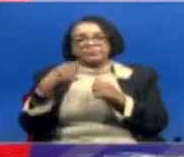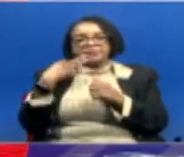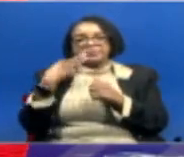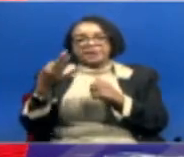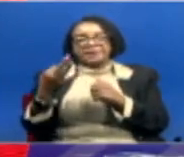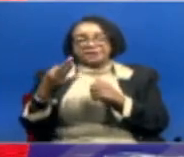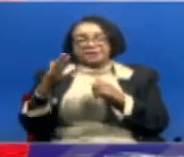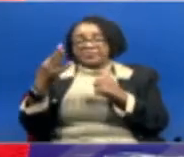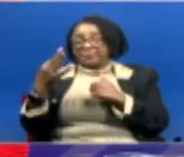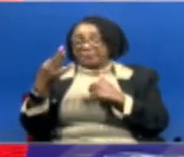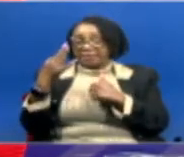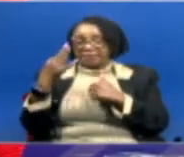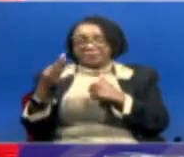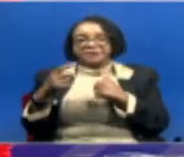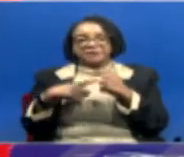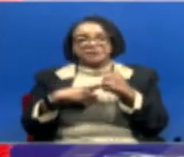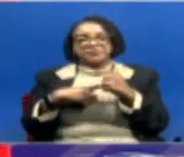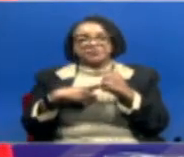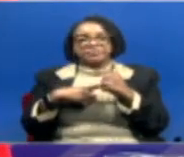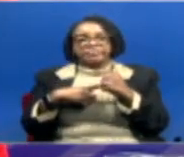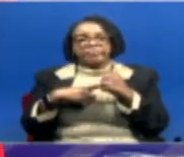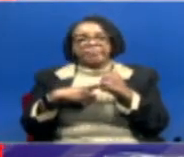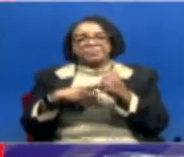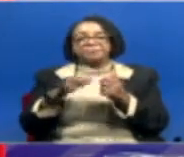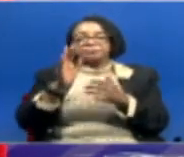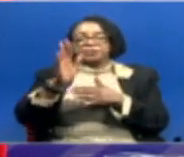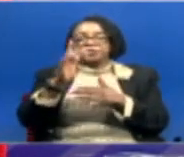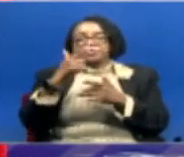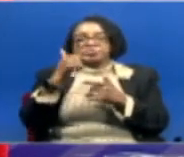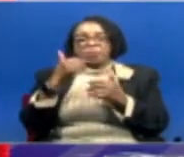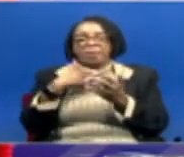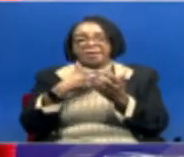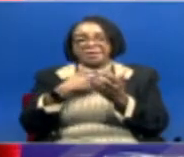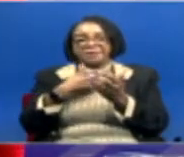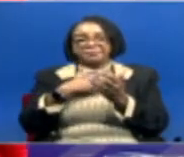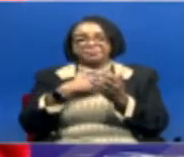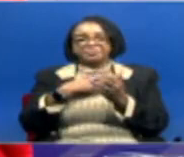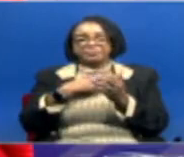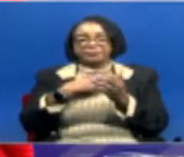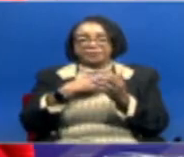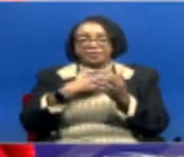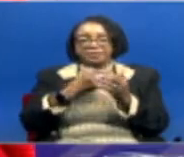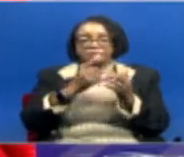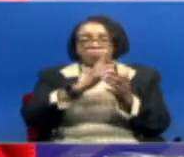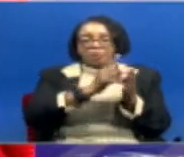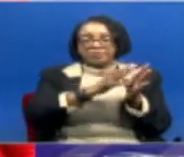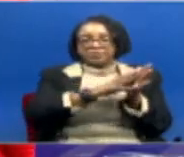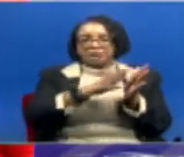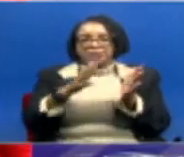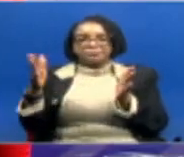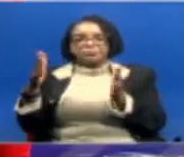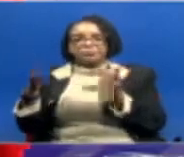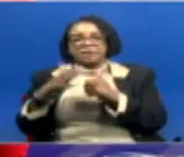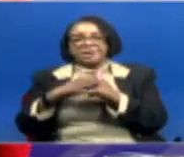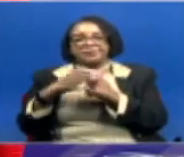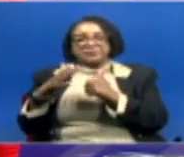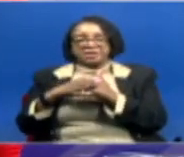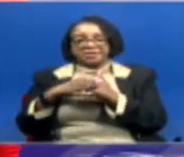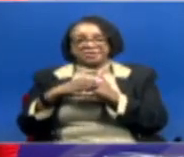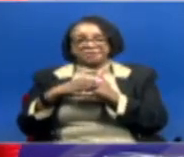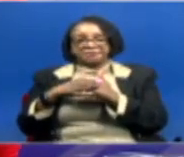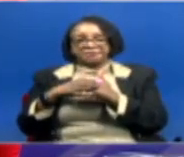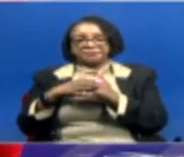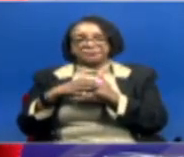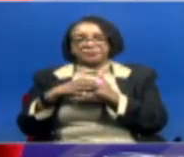2963 36 na tuia wale amba wap kuan alama moja hadi 99